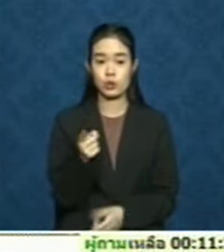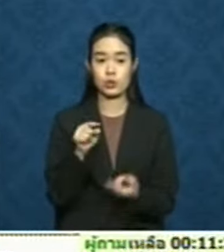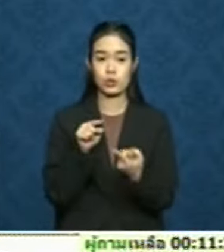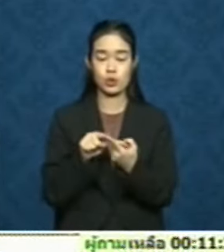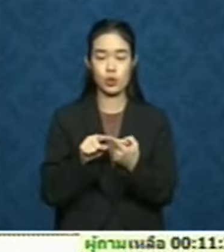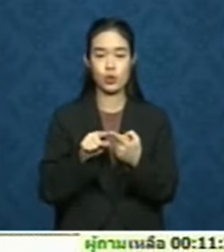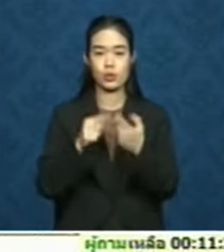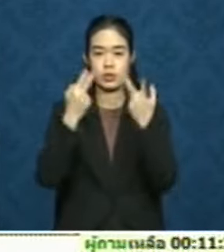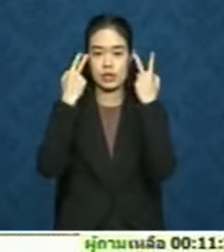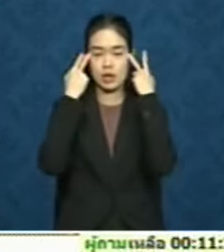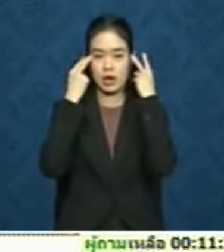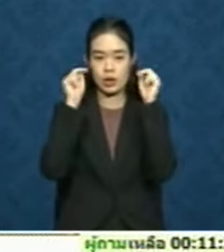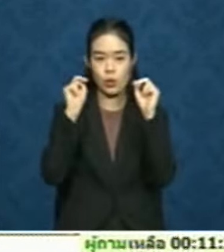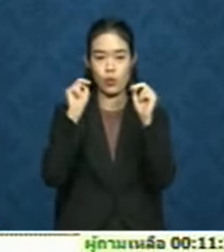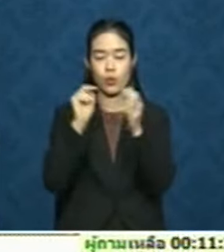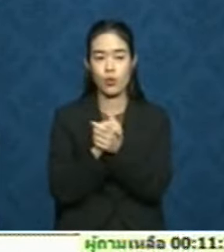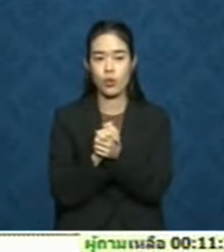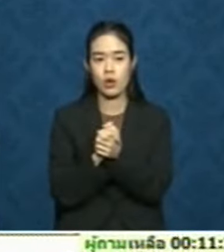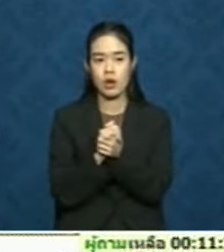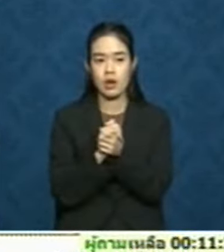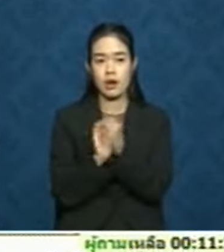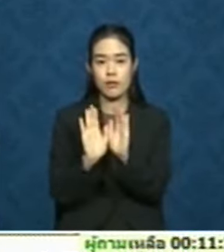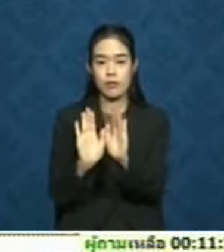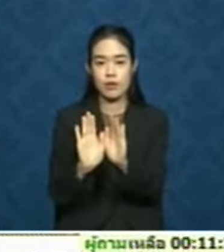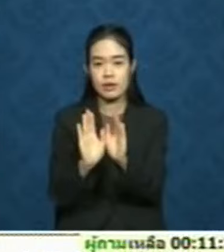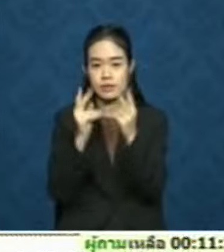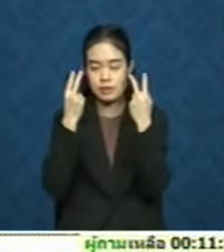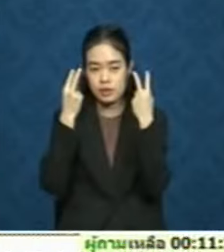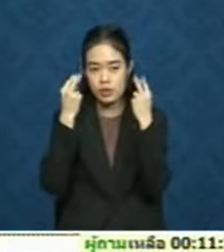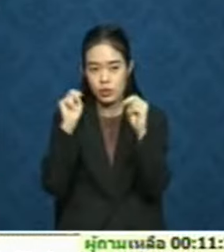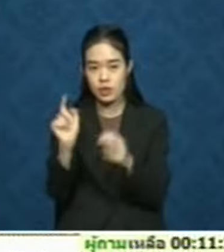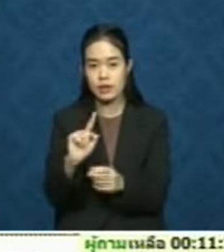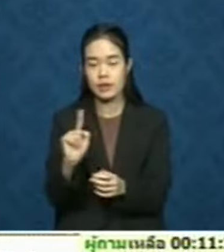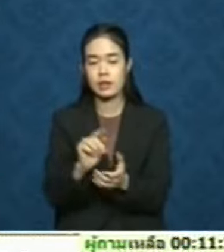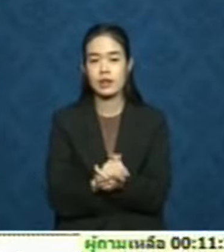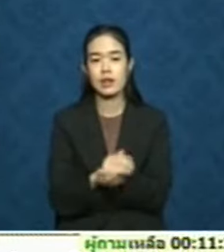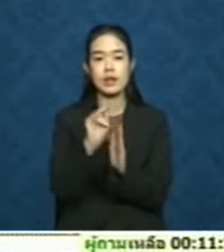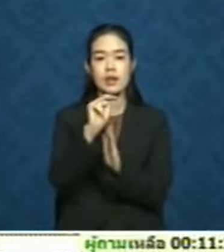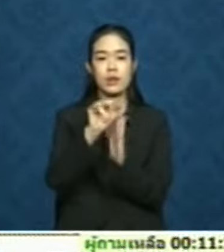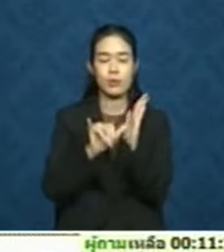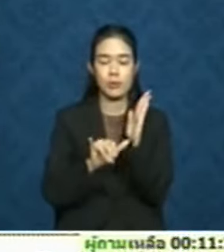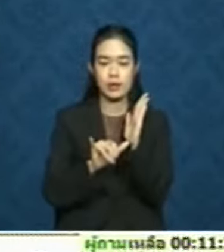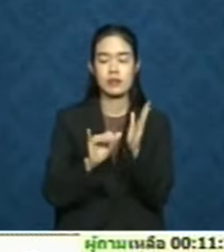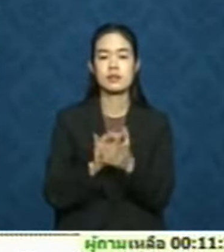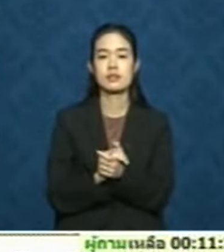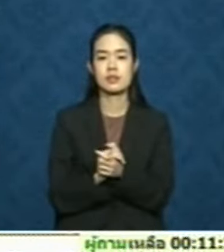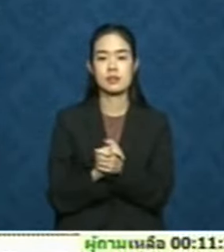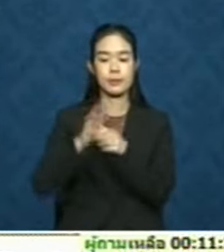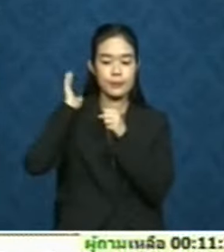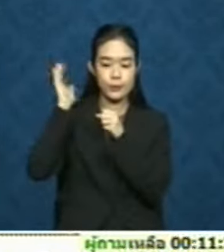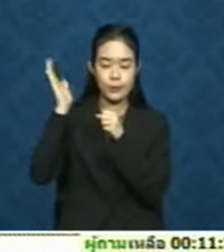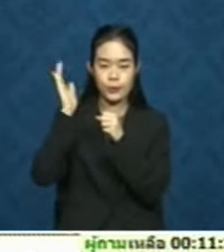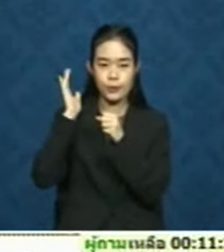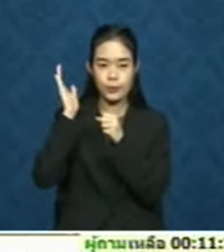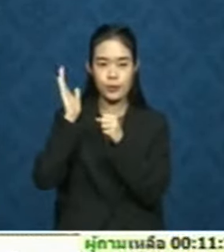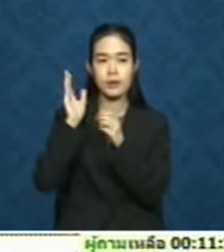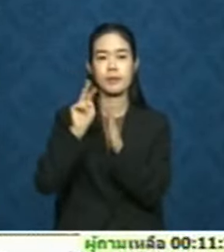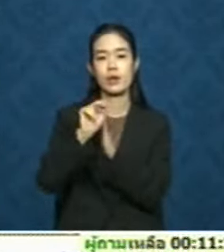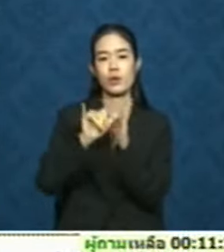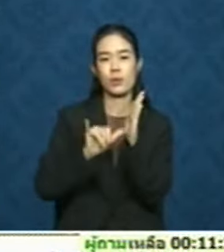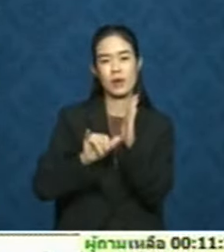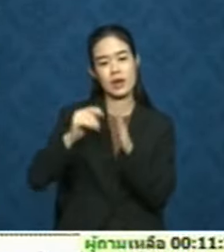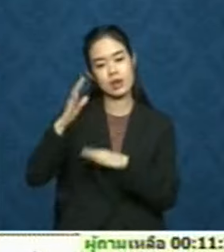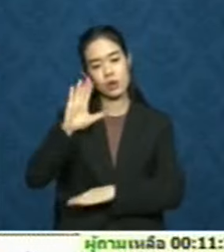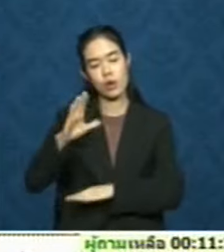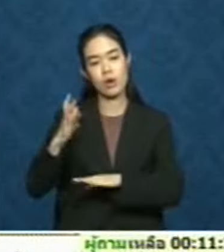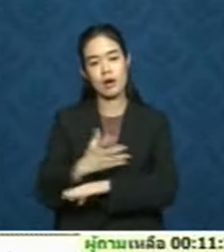ครับแล้วก็พาดพิงไปถึงนายกรัฐมนตรีแล้วก็โดยนโยบายที่ได้แถลงนั้นเกี่ยวข้องกับแนวนโยบาย